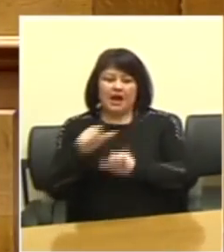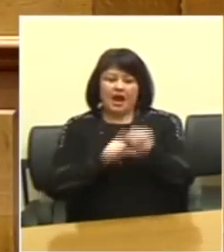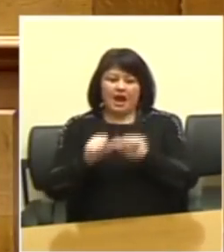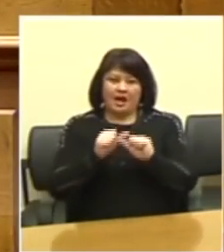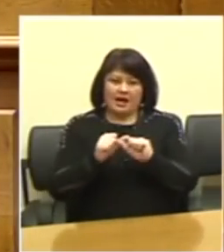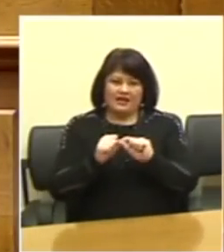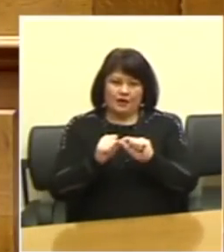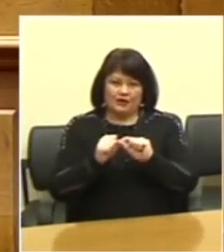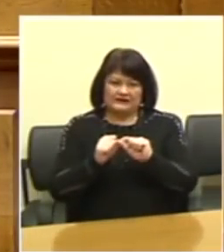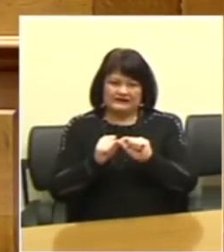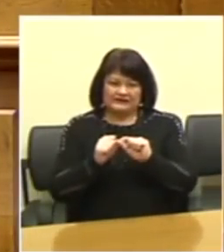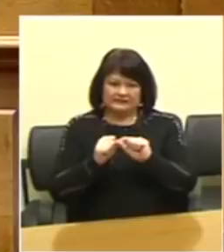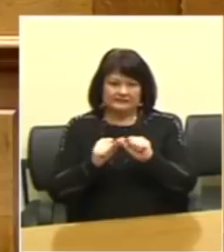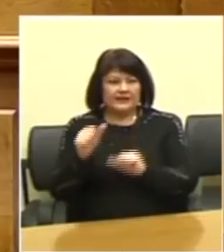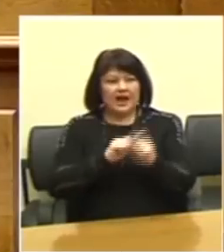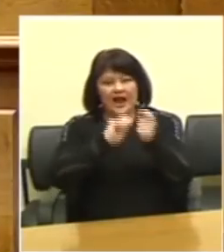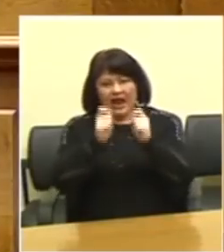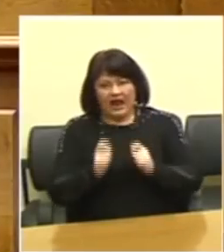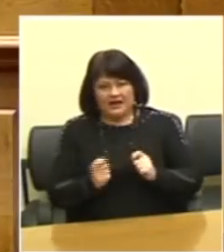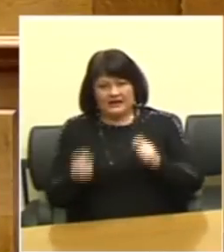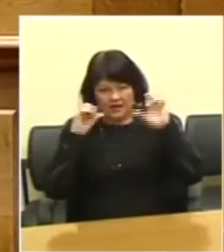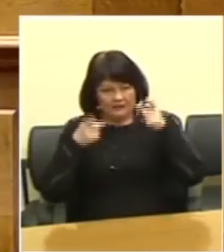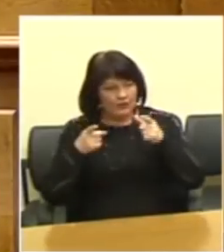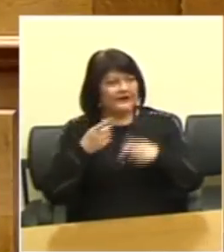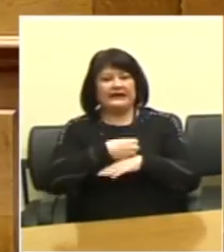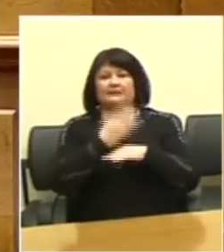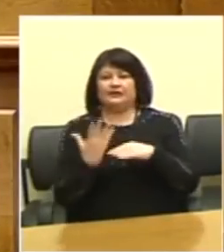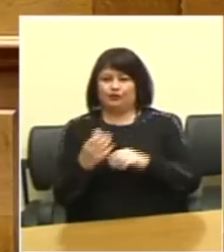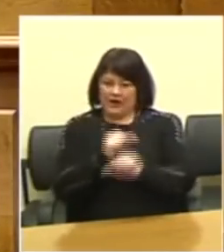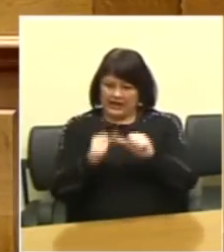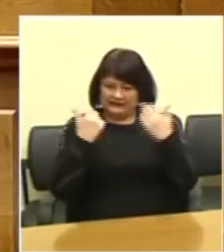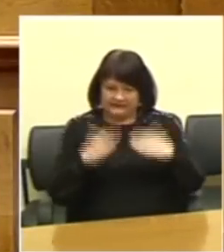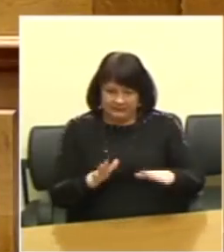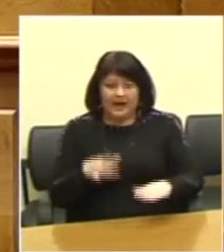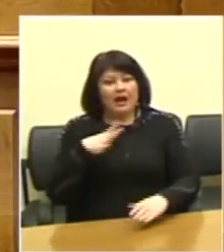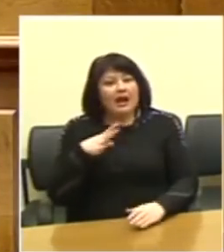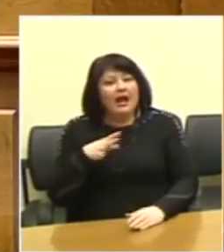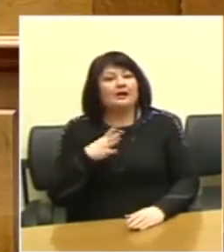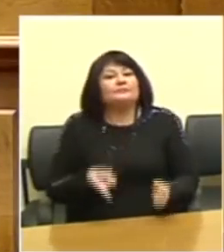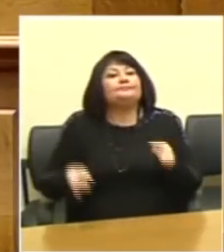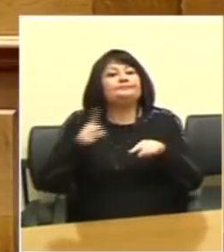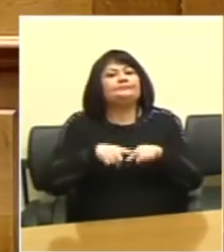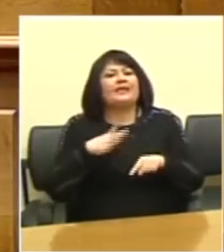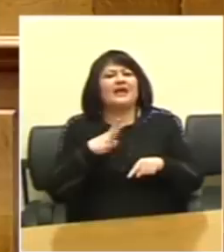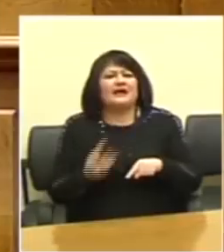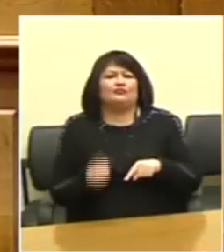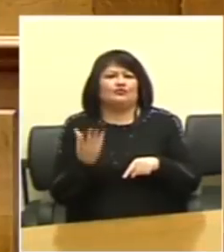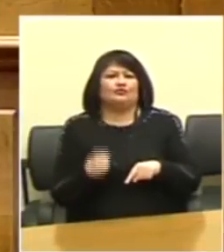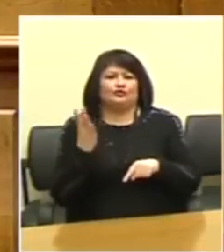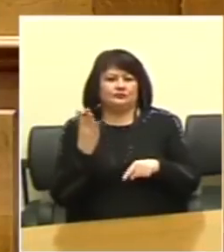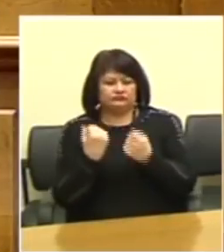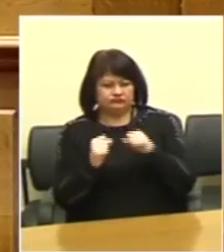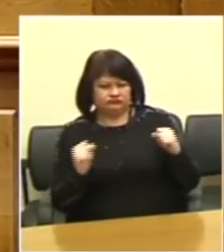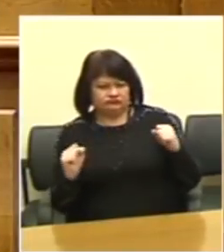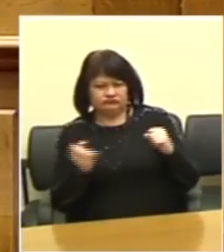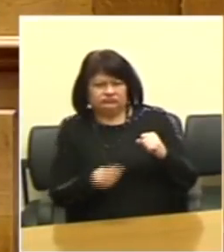των κυβερνήσεων Νέας Δημοκρατίας ΠΑΣΟΚ, αλλά επεδίωξε να προσθέσει και νέες,